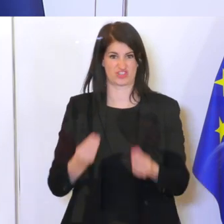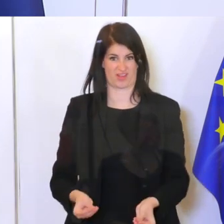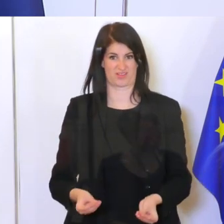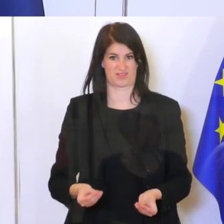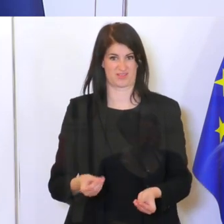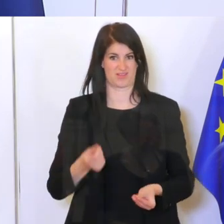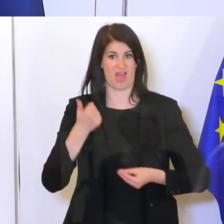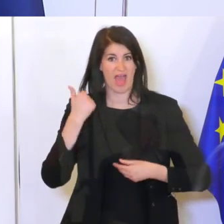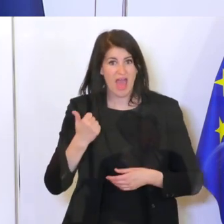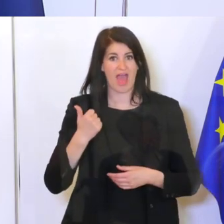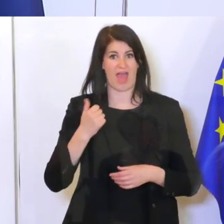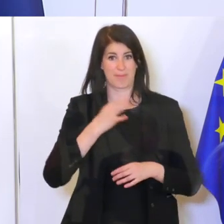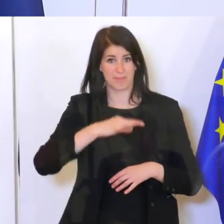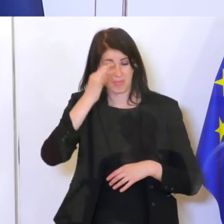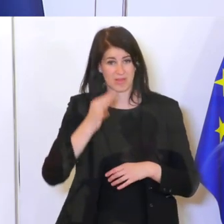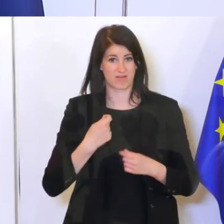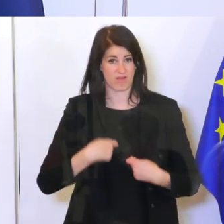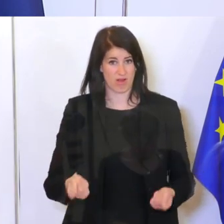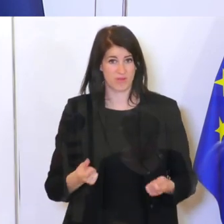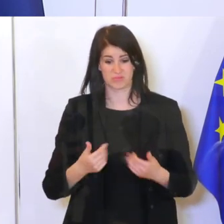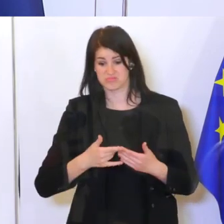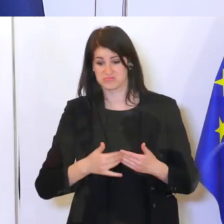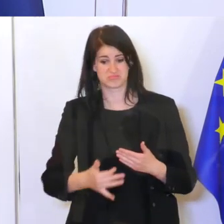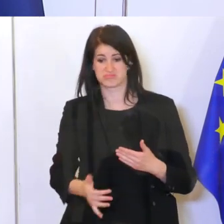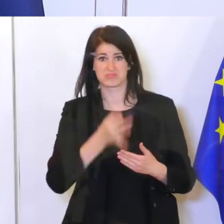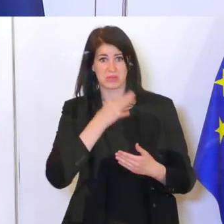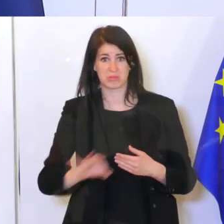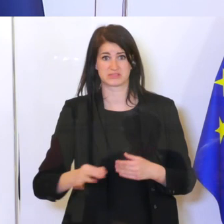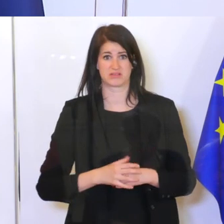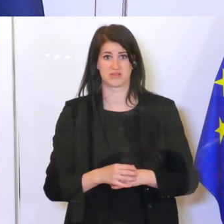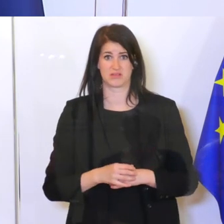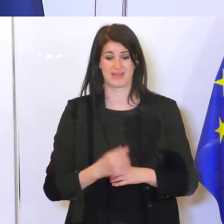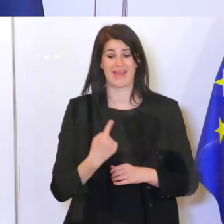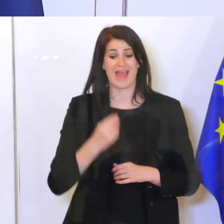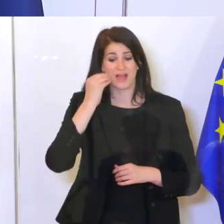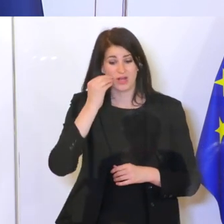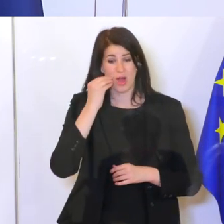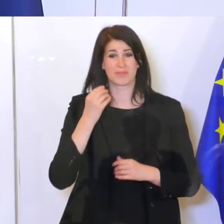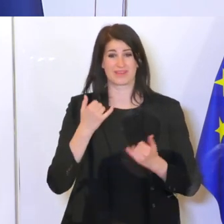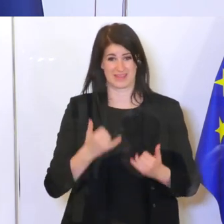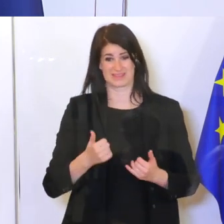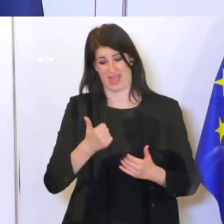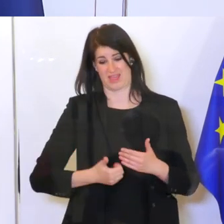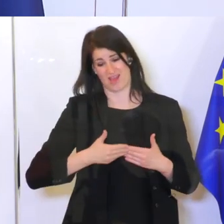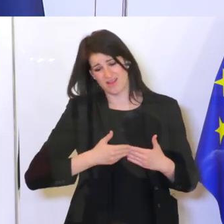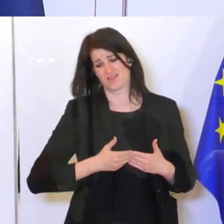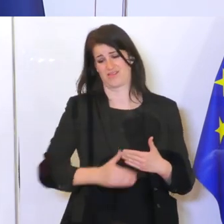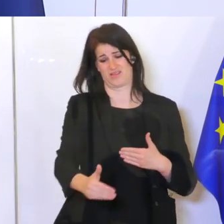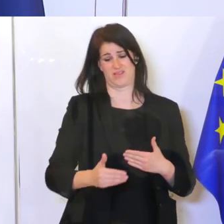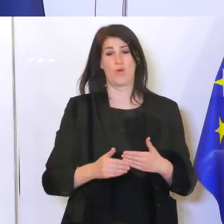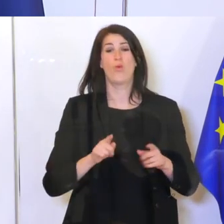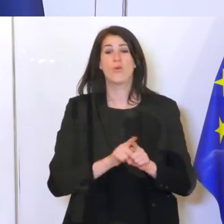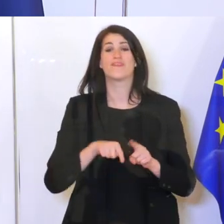nicht daran, dass es in den nächsten Monaten besser wird. Er denkt, dass es in das ganze Jahr 2021 auch noch reichen wird,